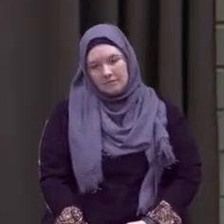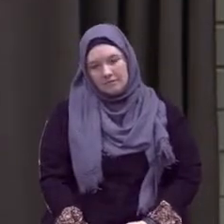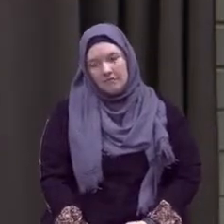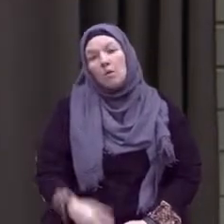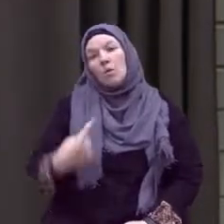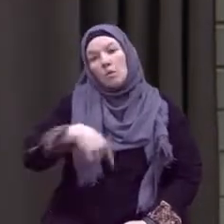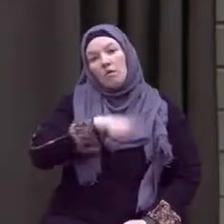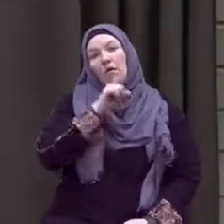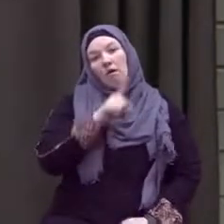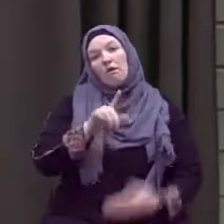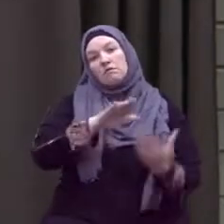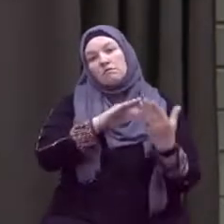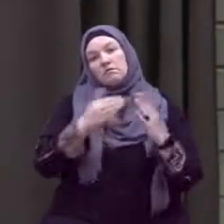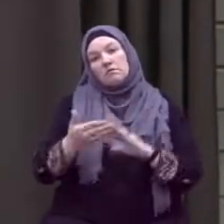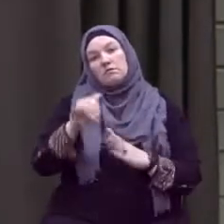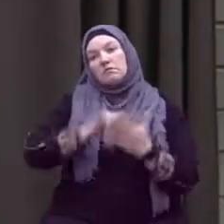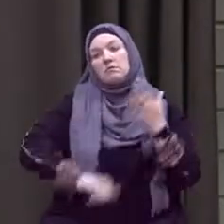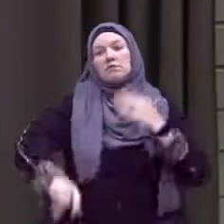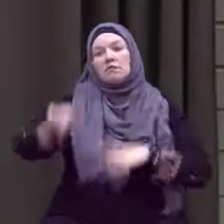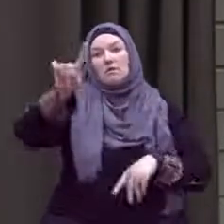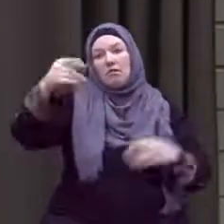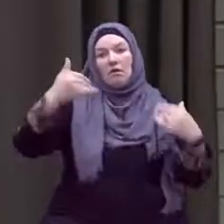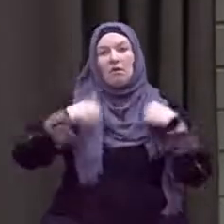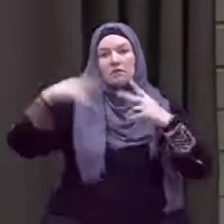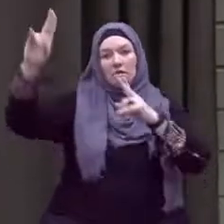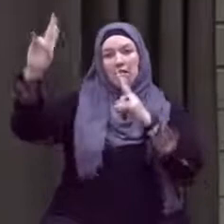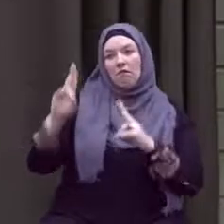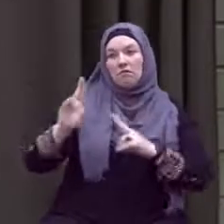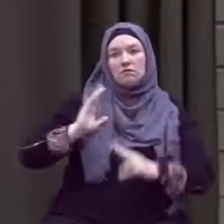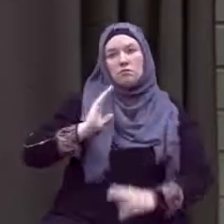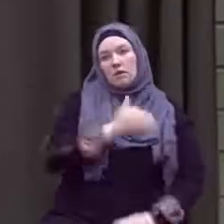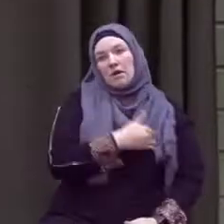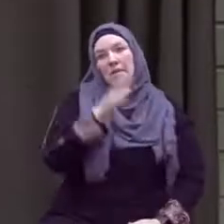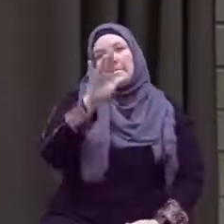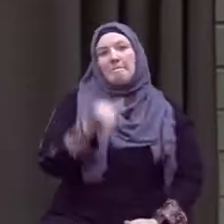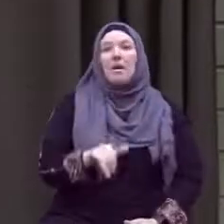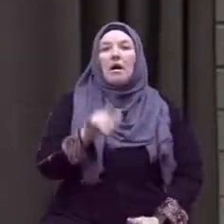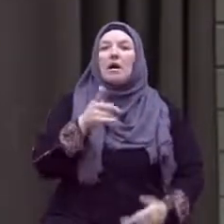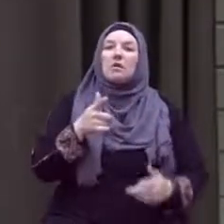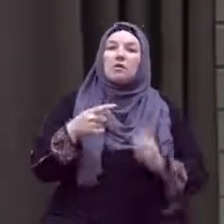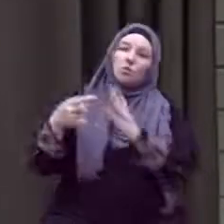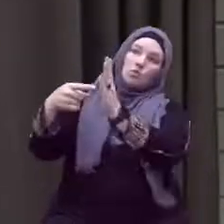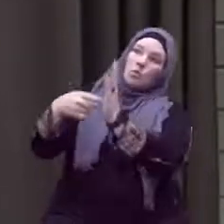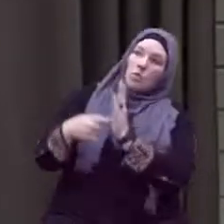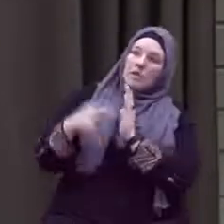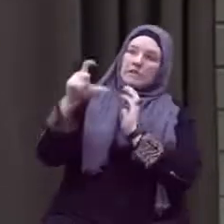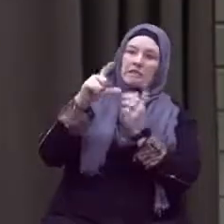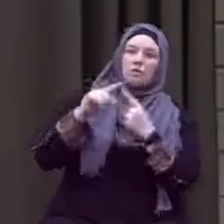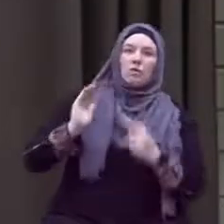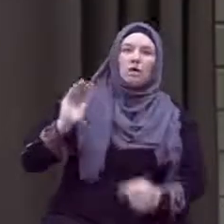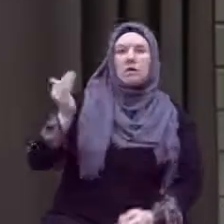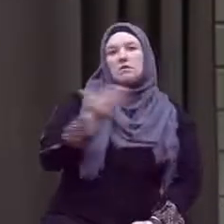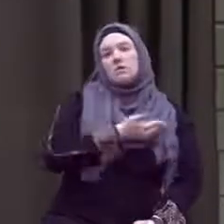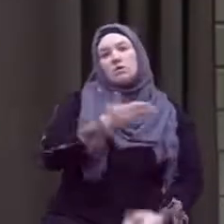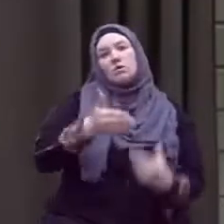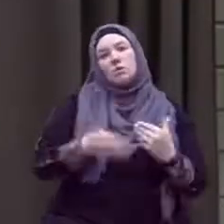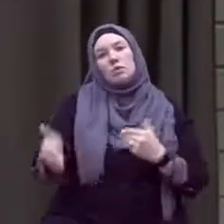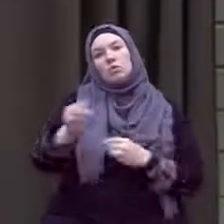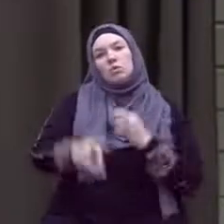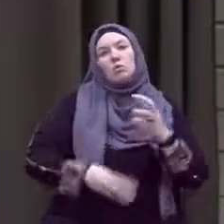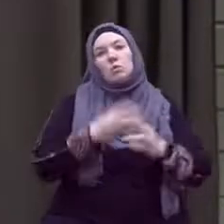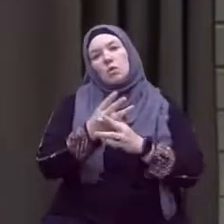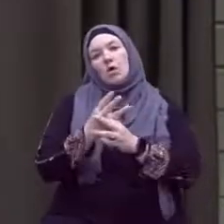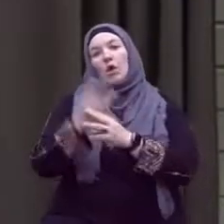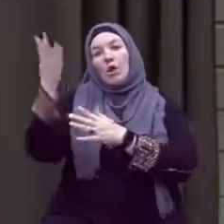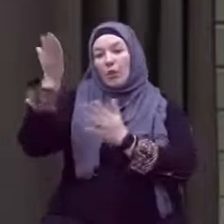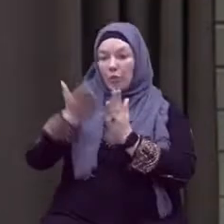بِالْإِسْلَامِ. We are a community that Allah has honored us by revealing Islam to us and to the rest of the world